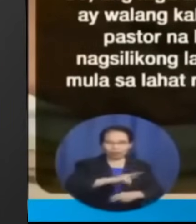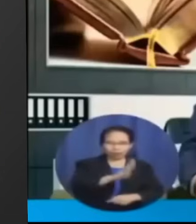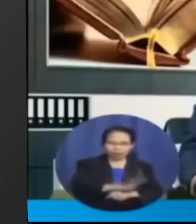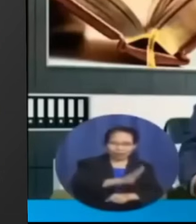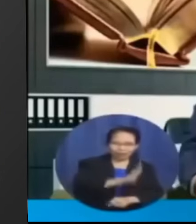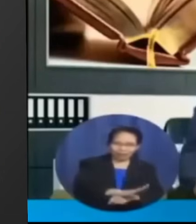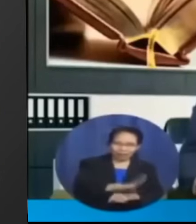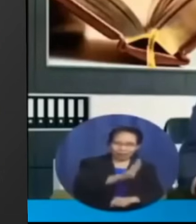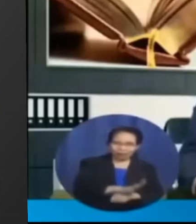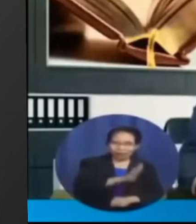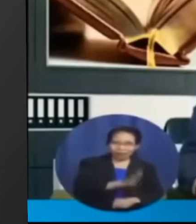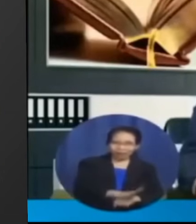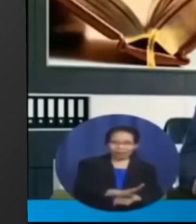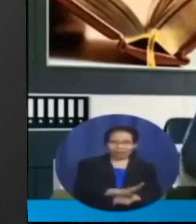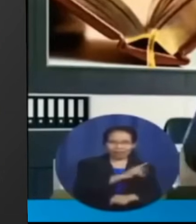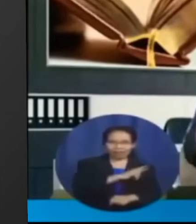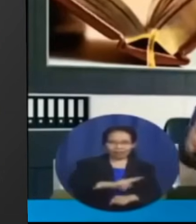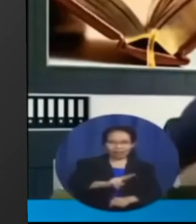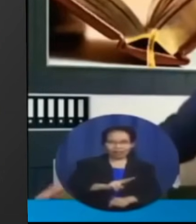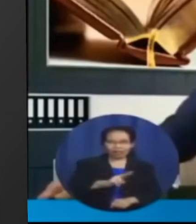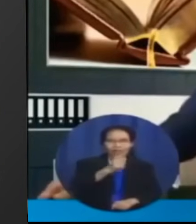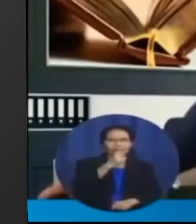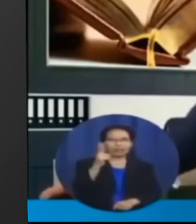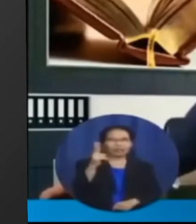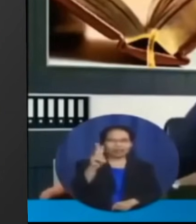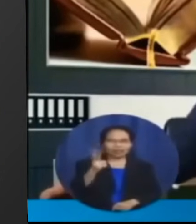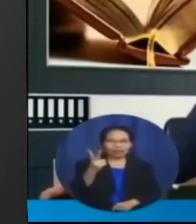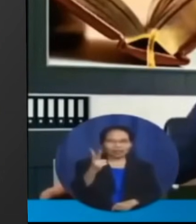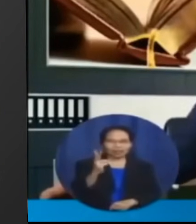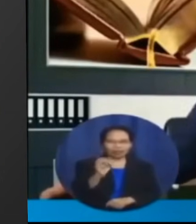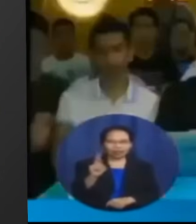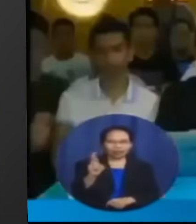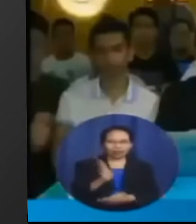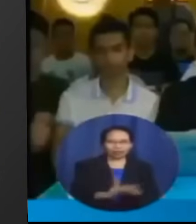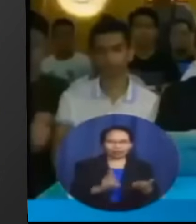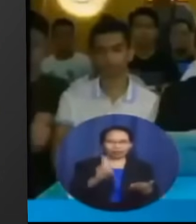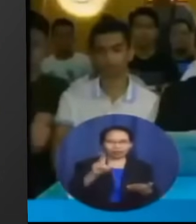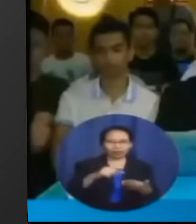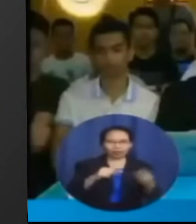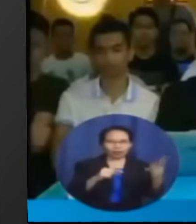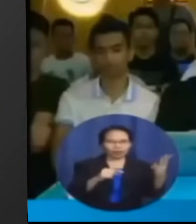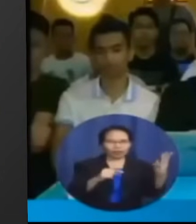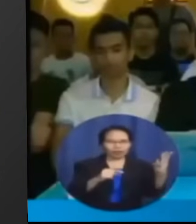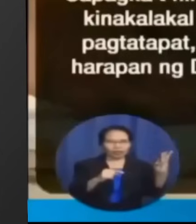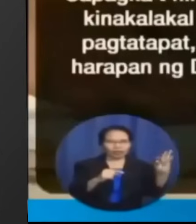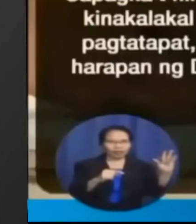negosyo yan, negosyo. Yan, makita mo ha, Kalawang Korinto 2:17.